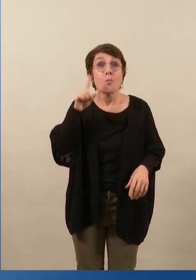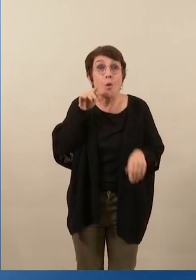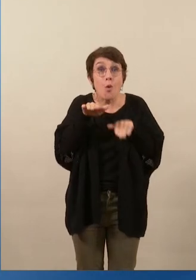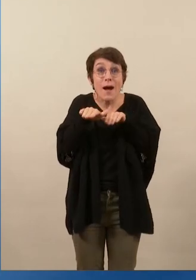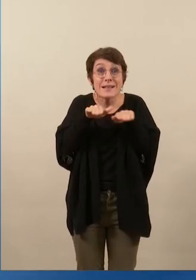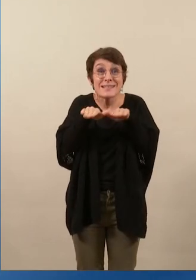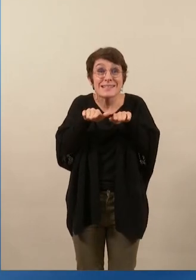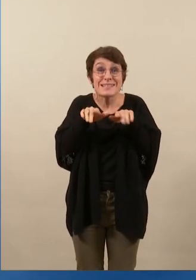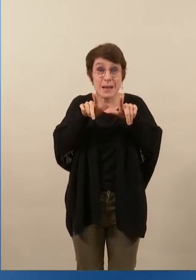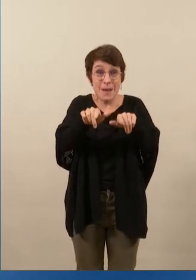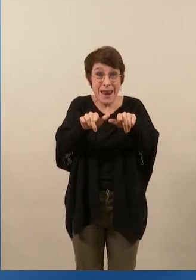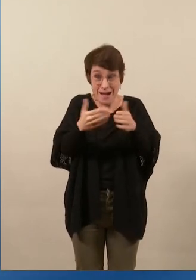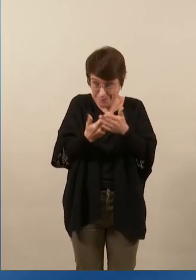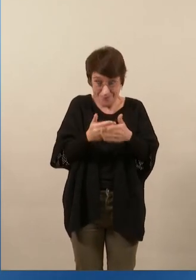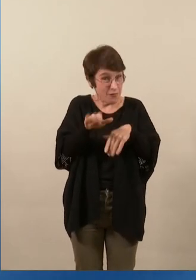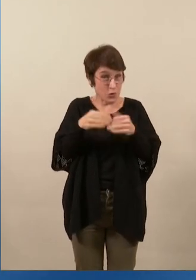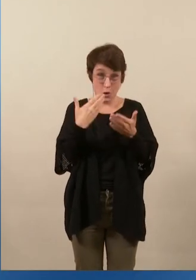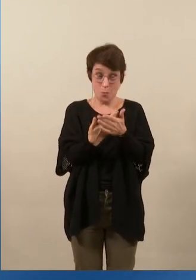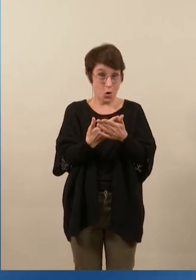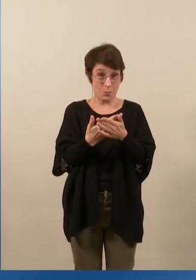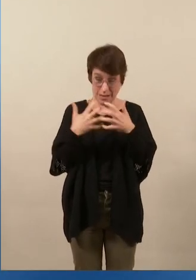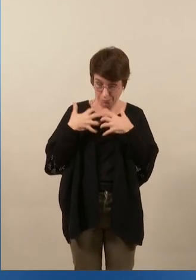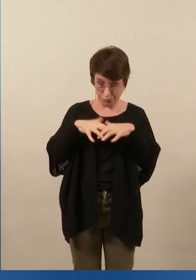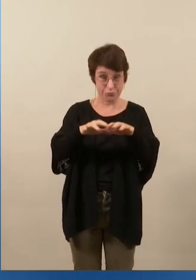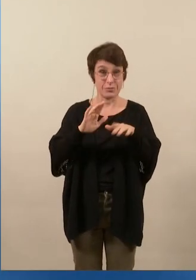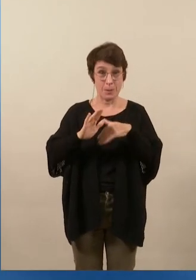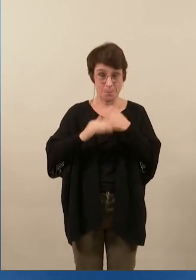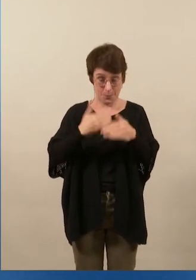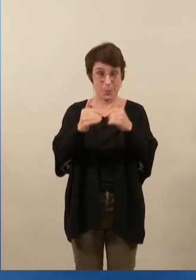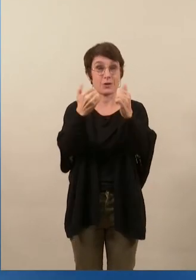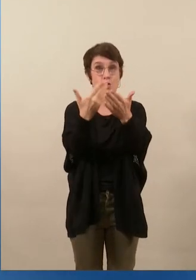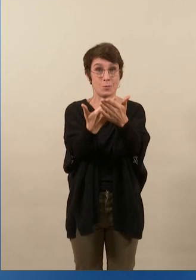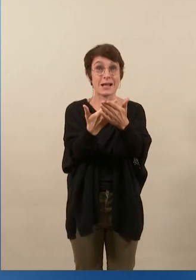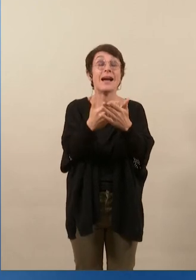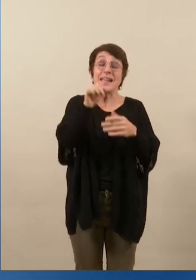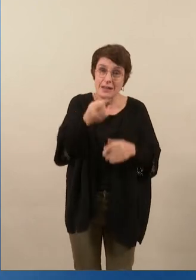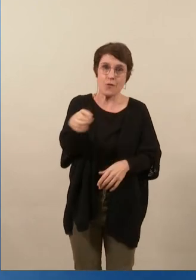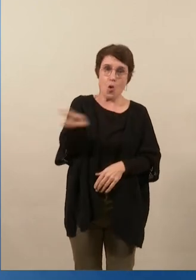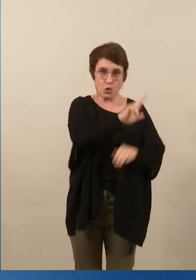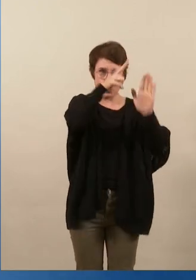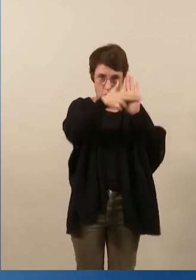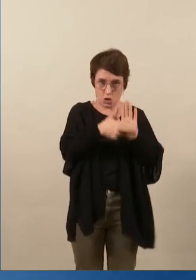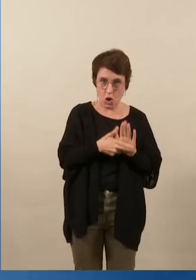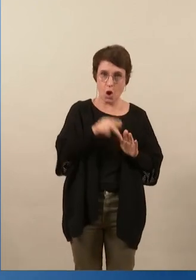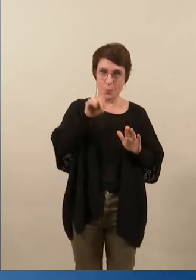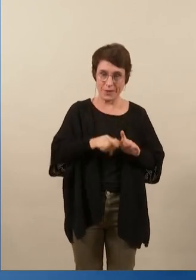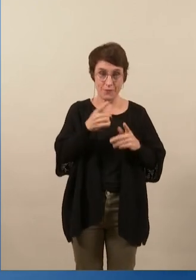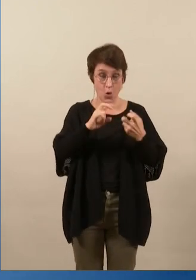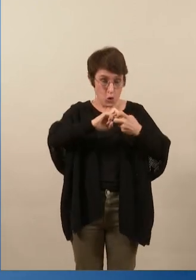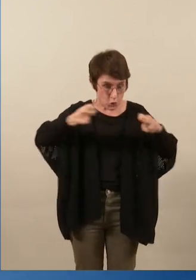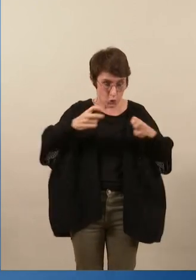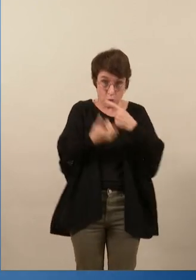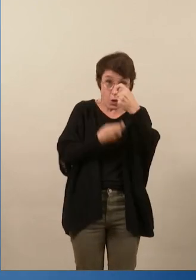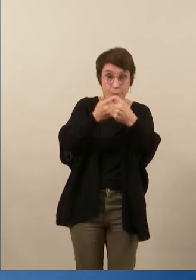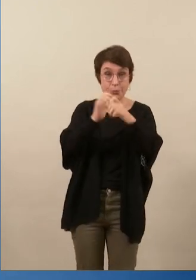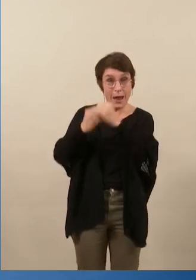celui que je que je viens de décrire or Grenoble a besoin d'un plan d'avenir qui la remette aux normes qui adapte sa structure à la métropolisation